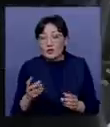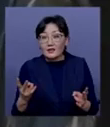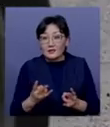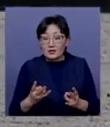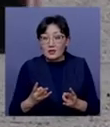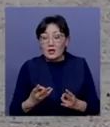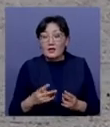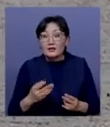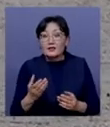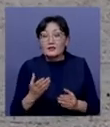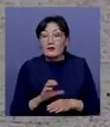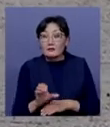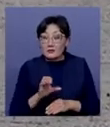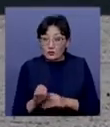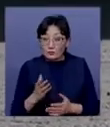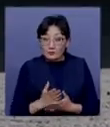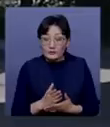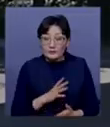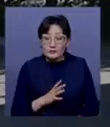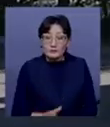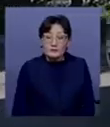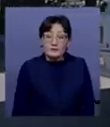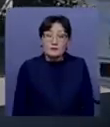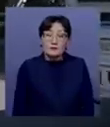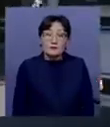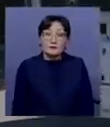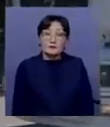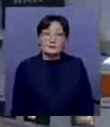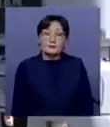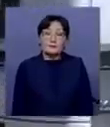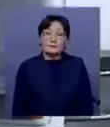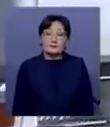апат болған жерге жөнелтіліпті. Қуан Нұрақын, Рашид Шүкіралиев, Алматы телеарнасы.